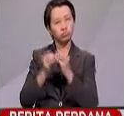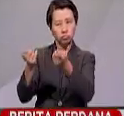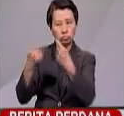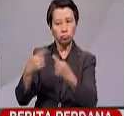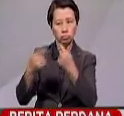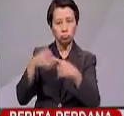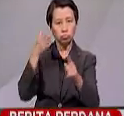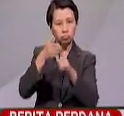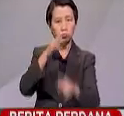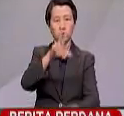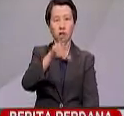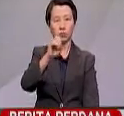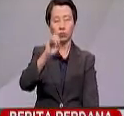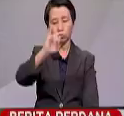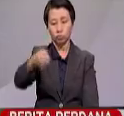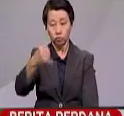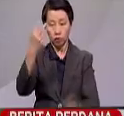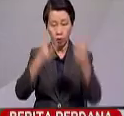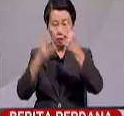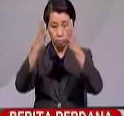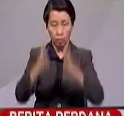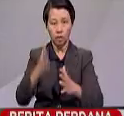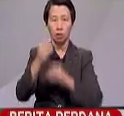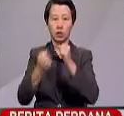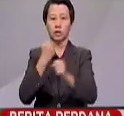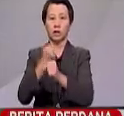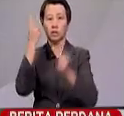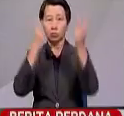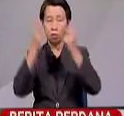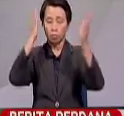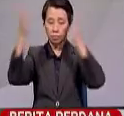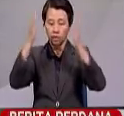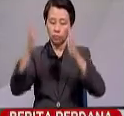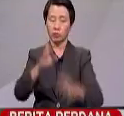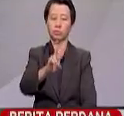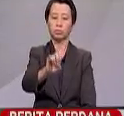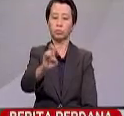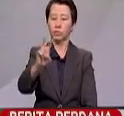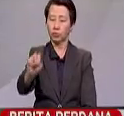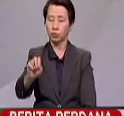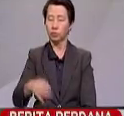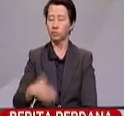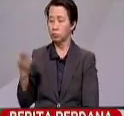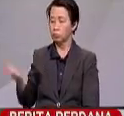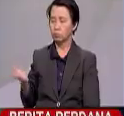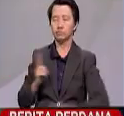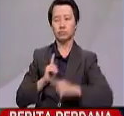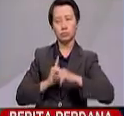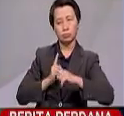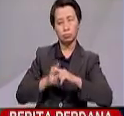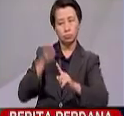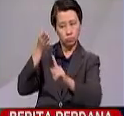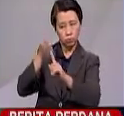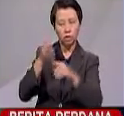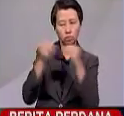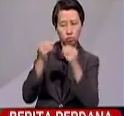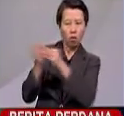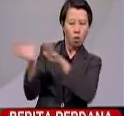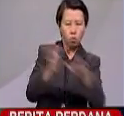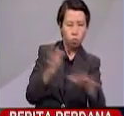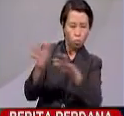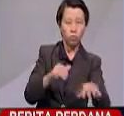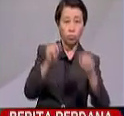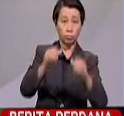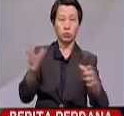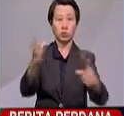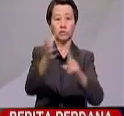sasaran 30 juta pelancong sempena Tahun Melawat Malaysia 2020. Beliau optimis sasaran jumlah itu mampu